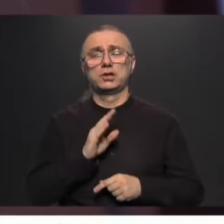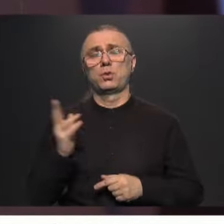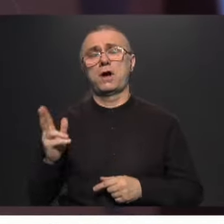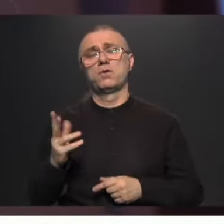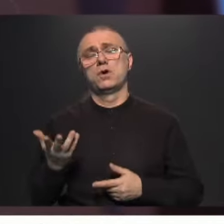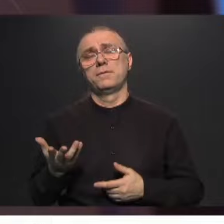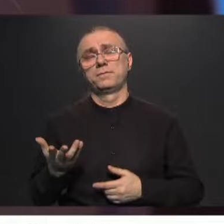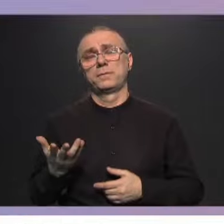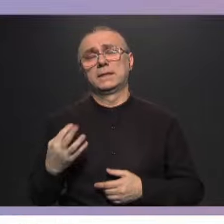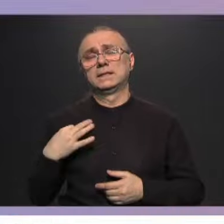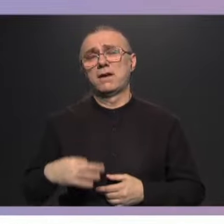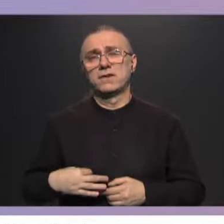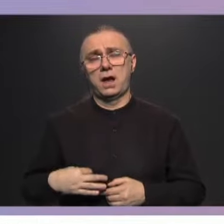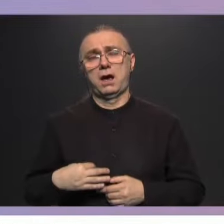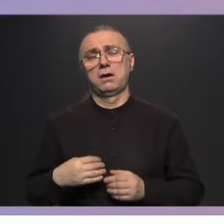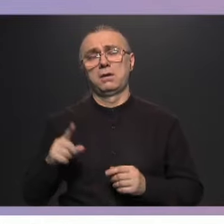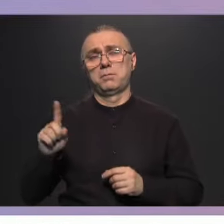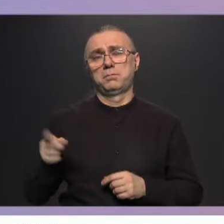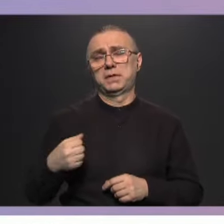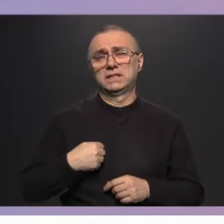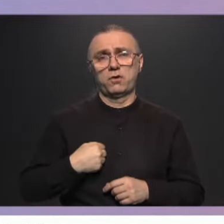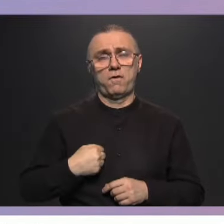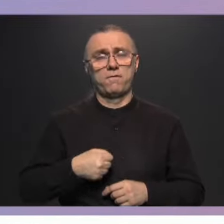в раздумье?